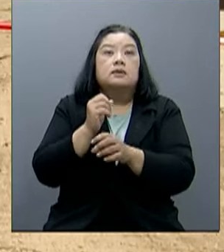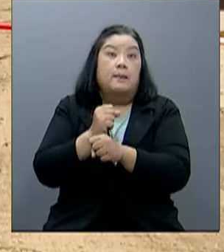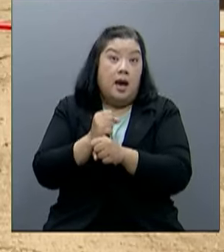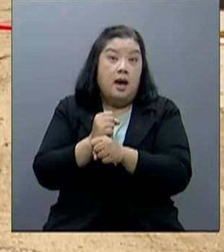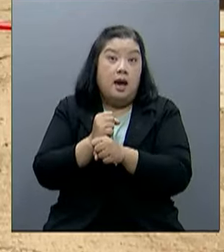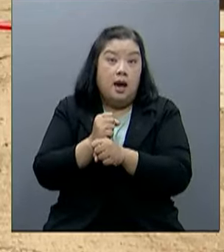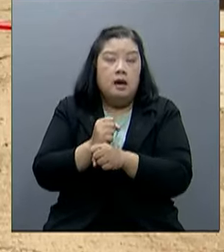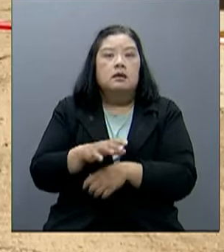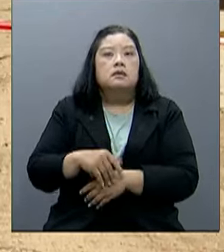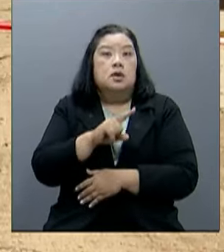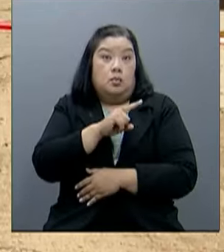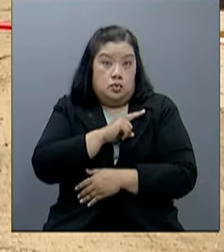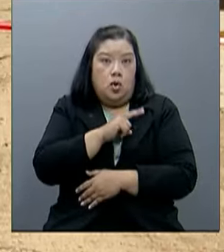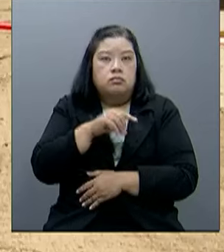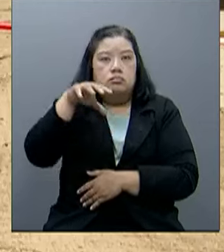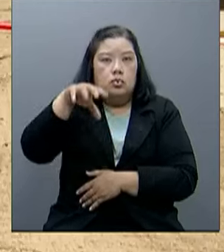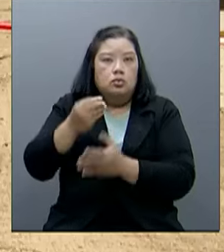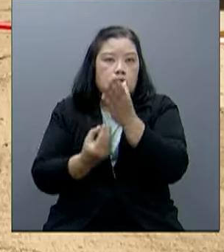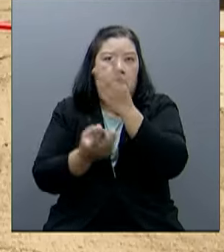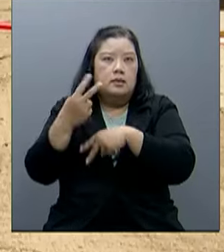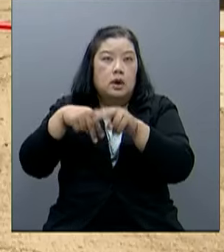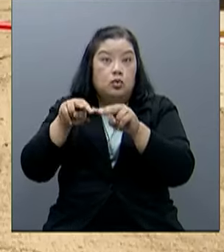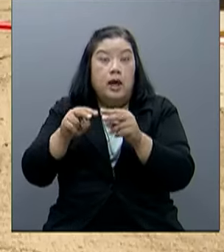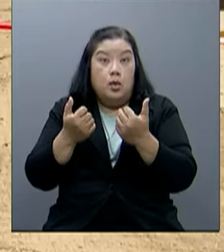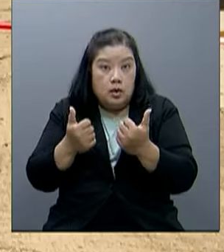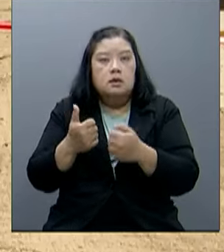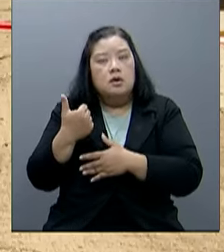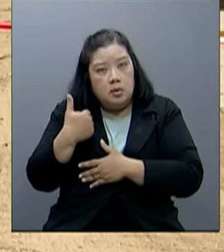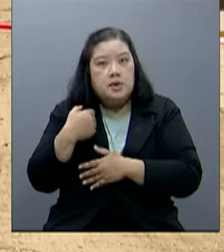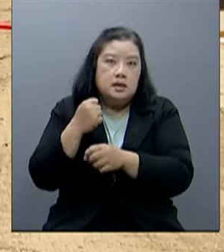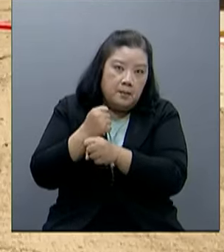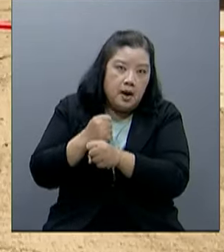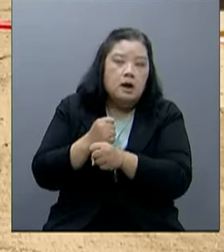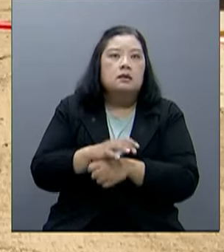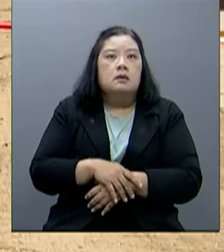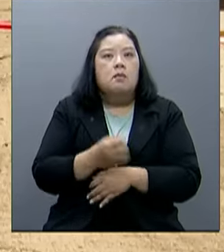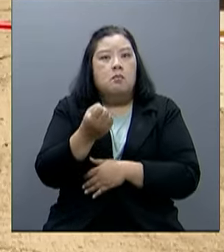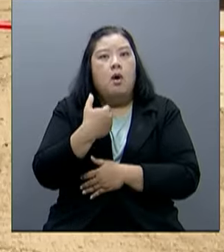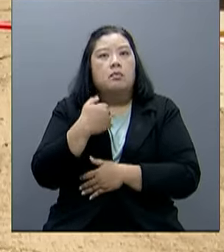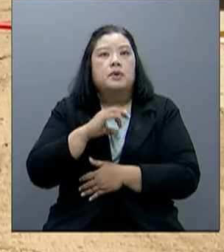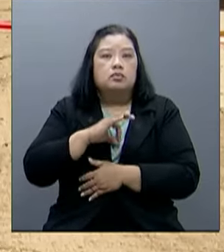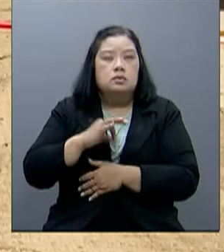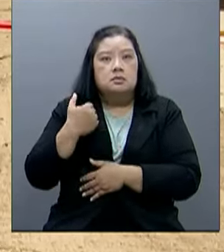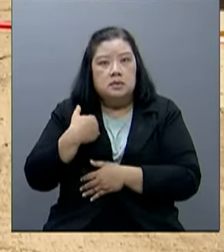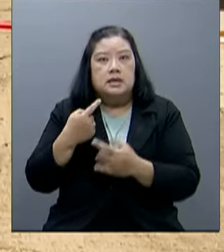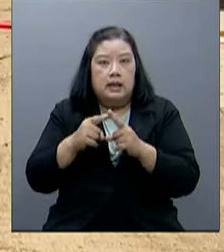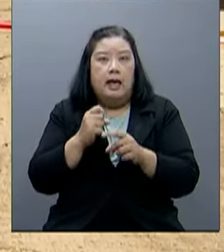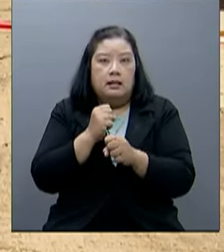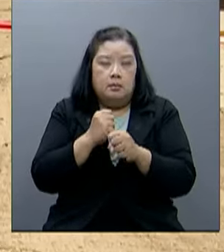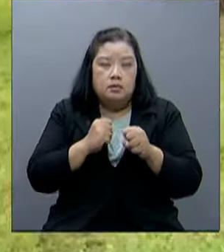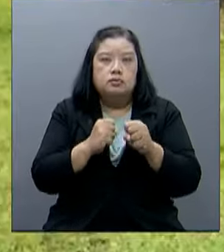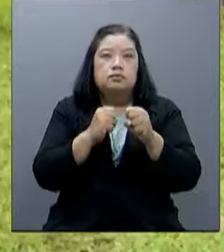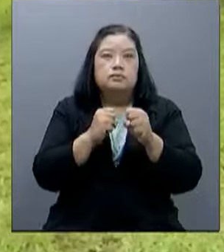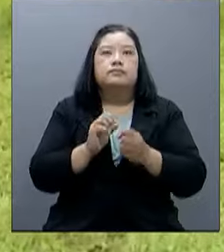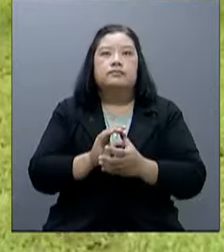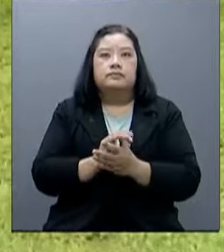าบางคนที่อยู่ในเหตุการณ์วันนี้กลับมาทำงานตามปกติแล้วนะคะหลายคนบอกว่ายังคงมีกำลังใจในการที่จะทำงานค่ะ